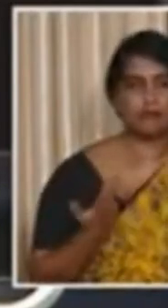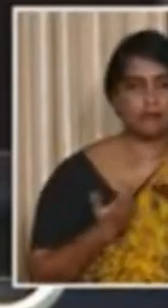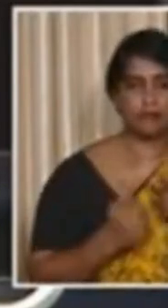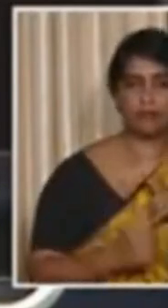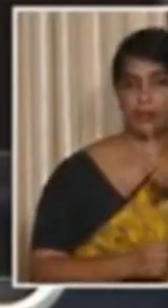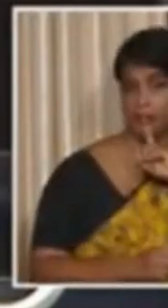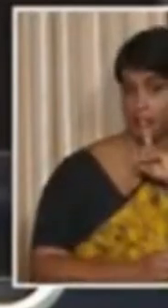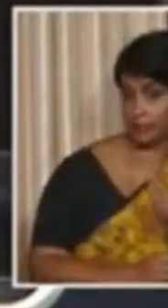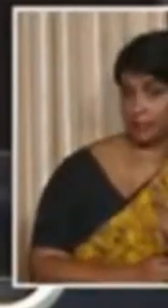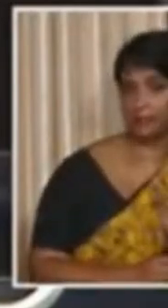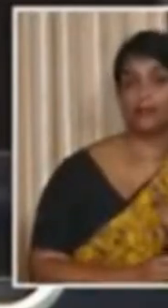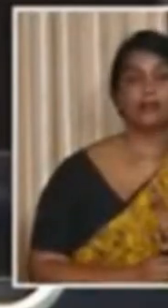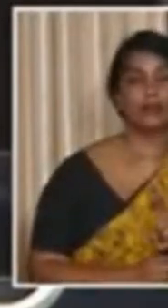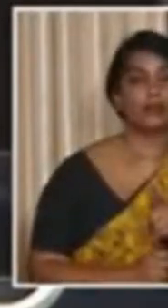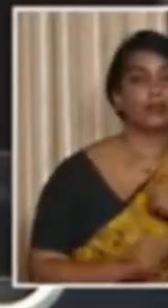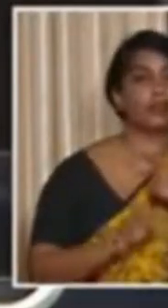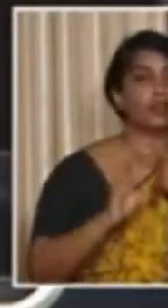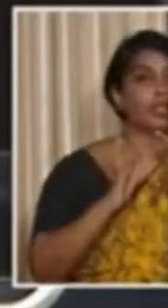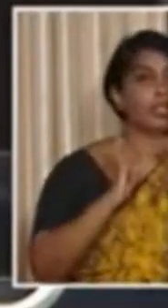மலையிலே எங்களுடைய